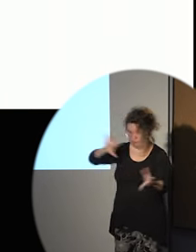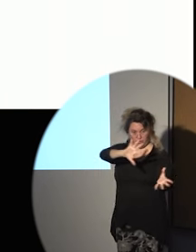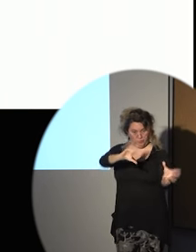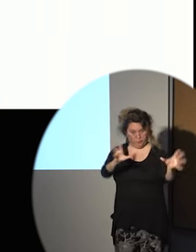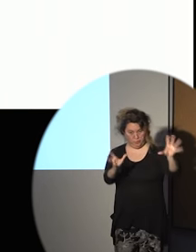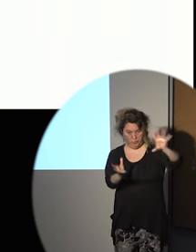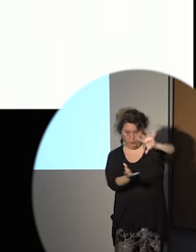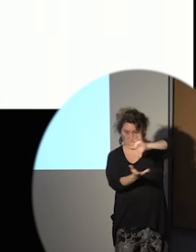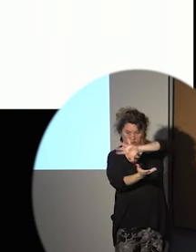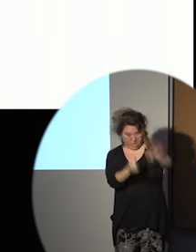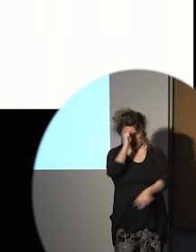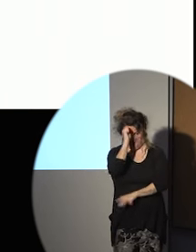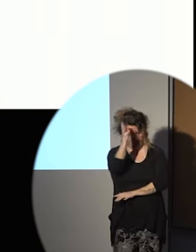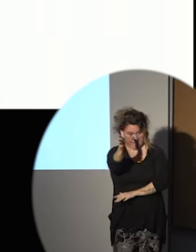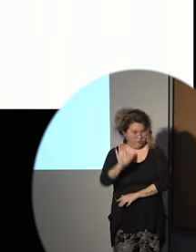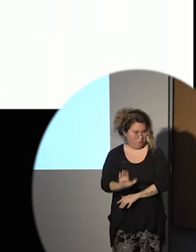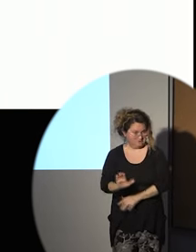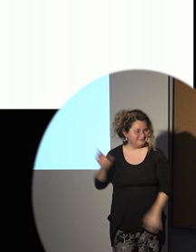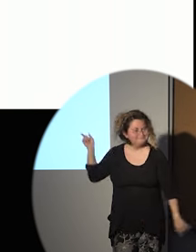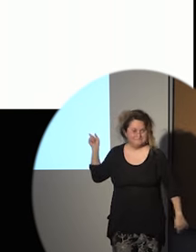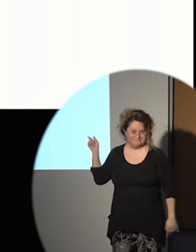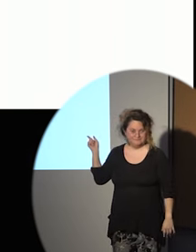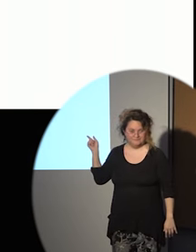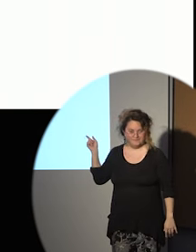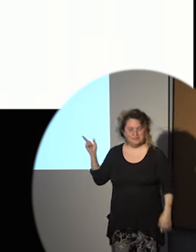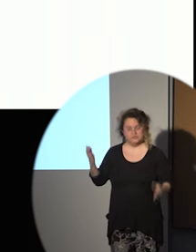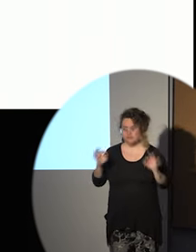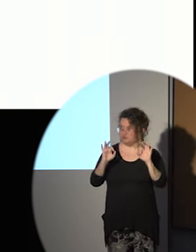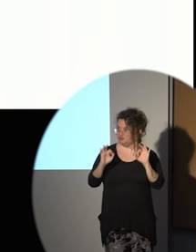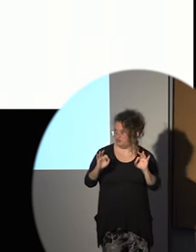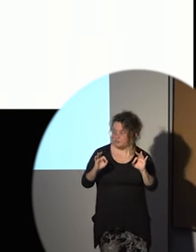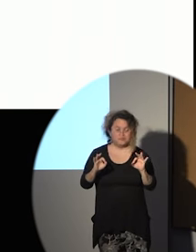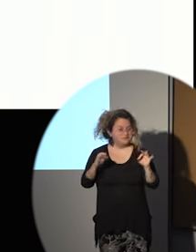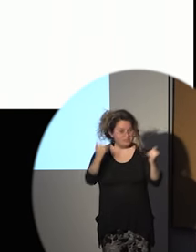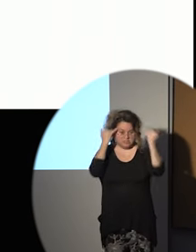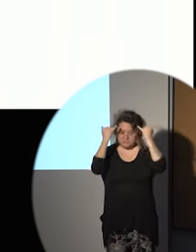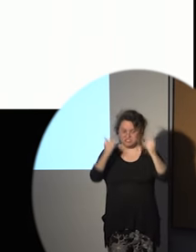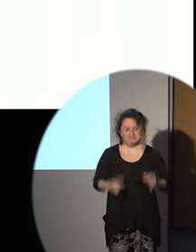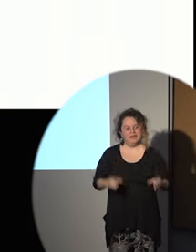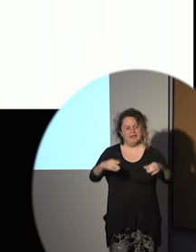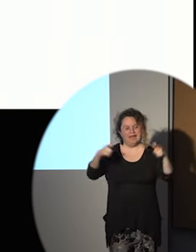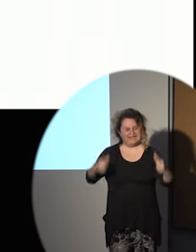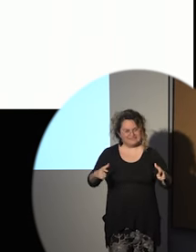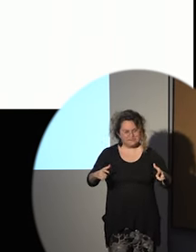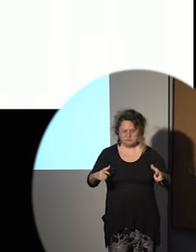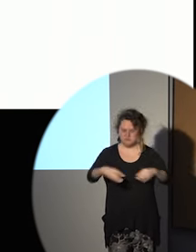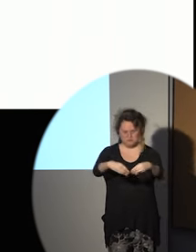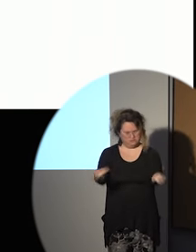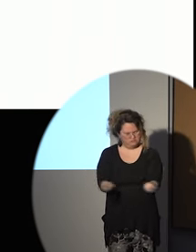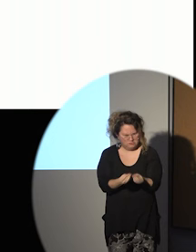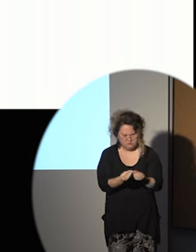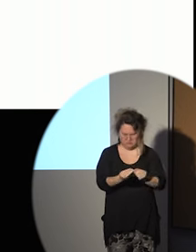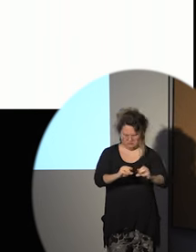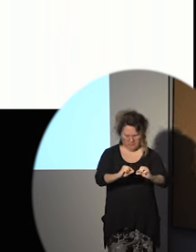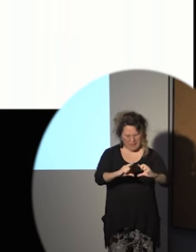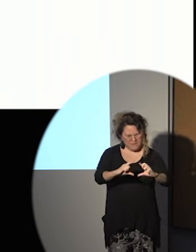Alors, notre galaxie, du coup, peut être décrite par une gigantesque assiette très peu épaisse, 2500 années-lumière, mais